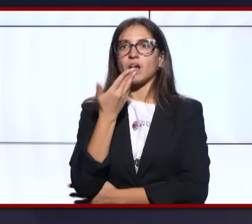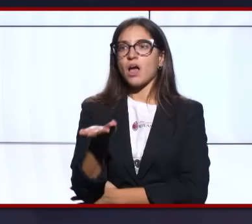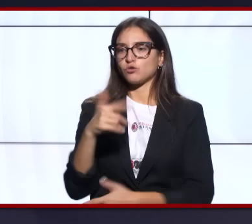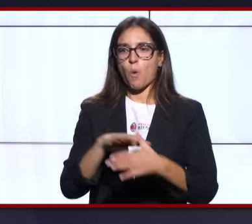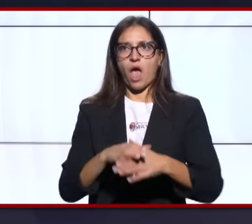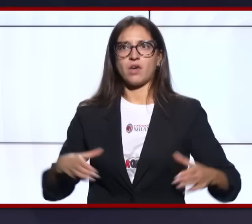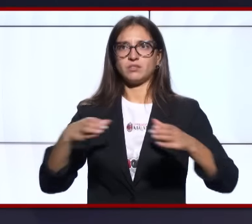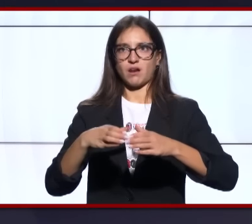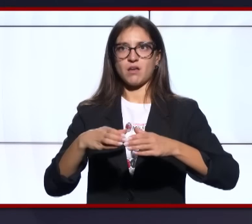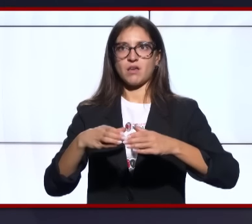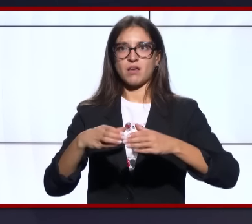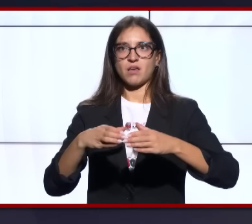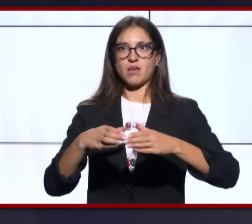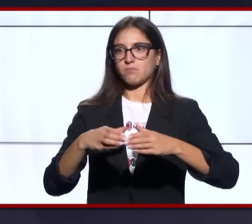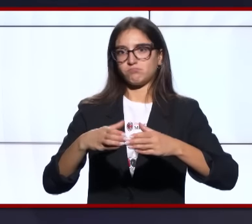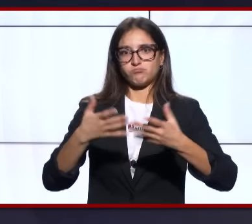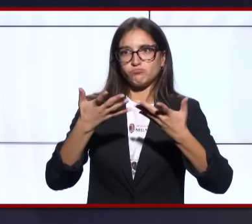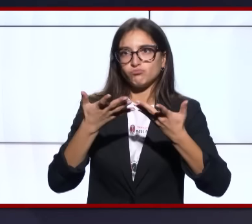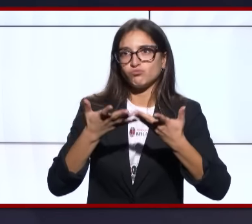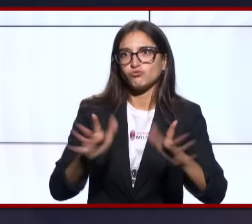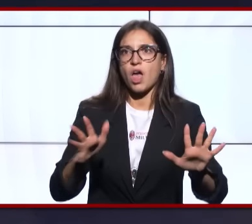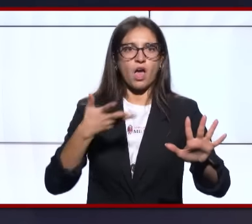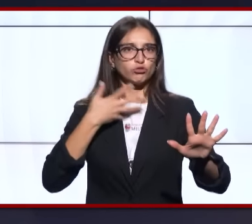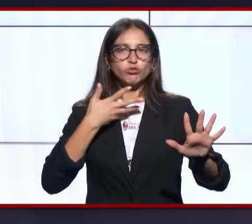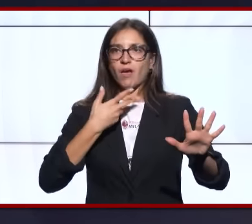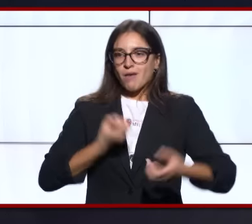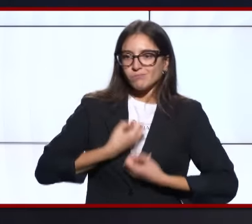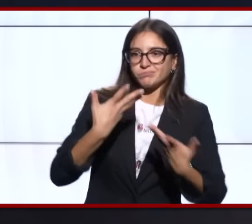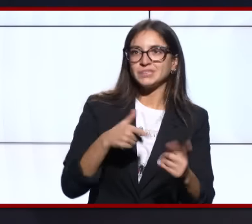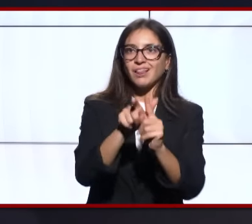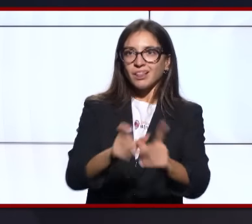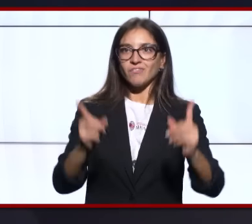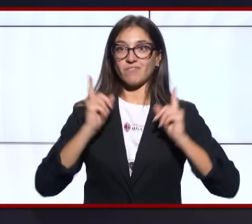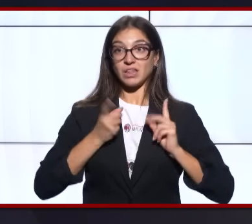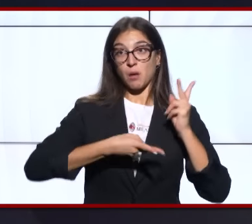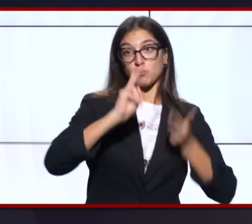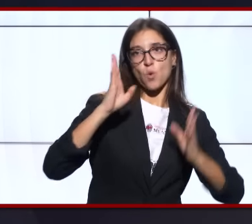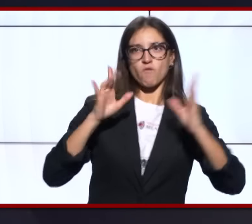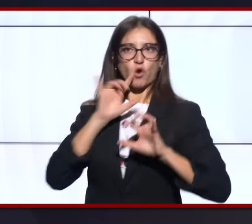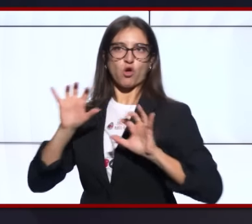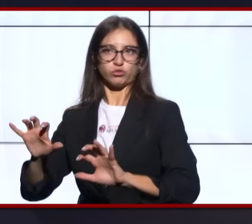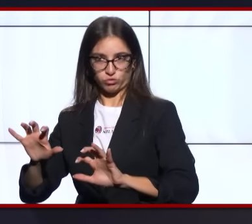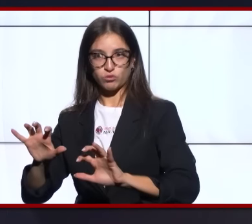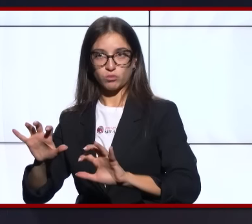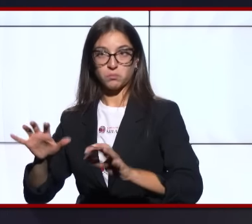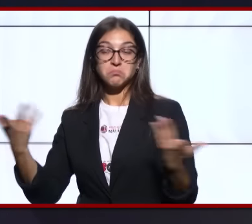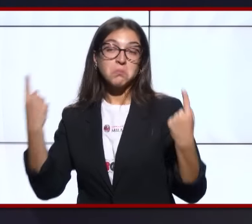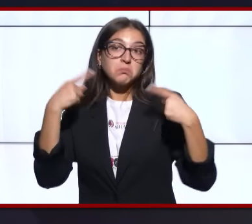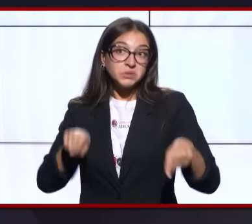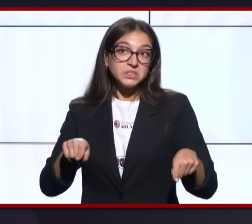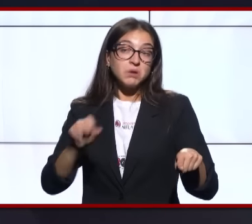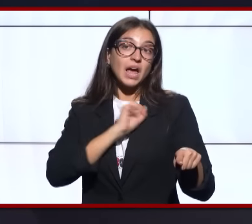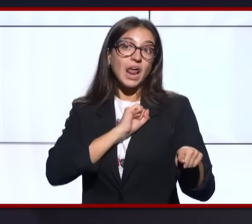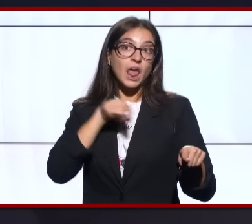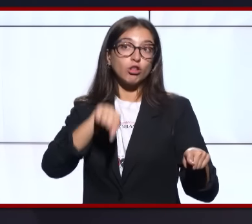ehm hanno più incidenza defensiva eh È qui penso che qui si lavora